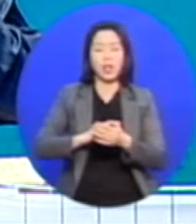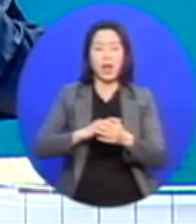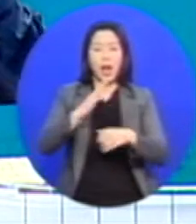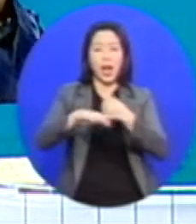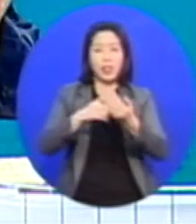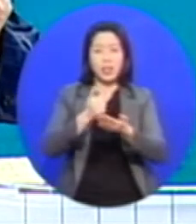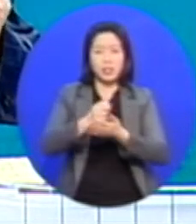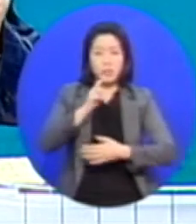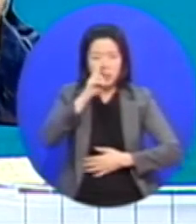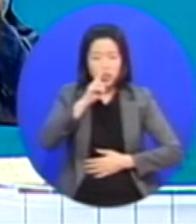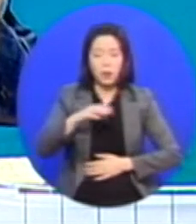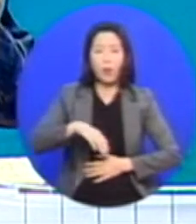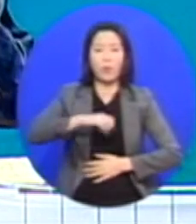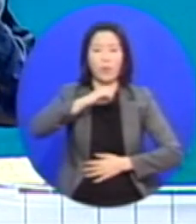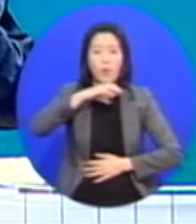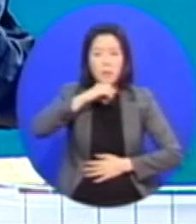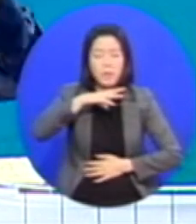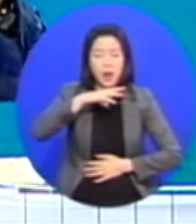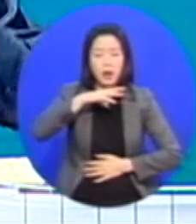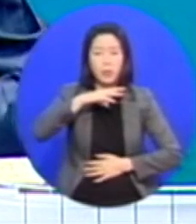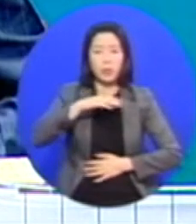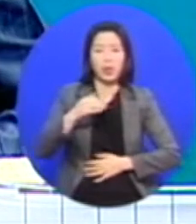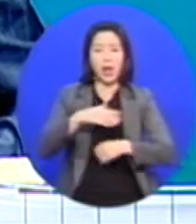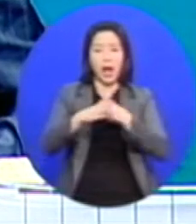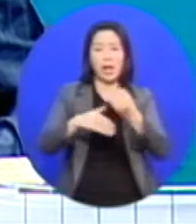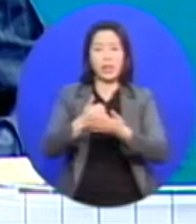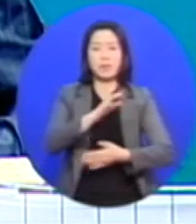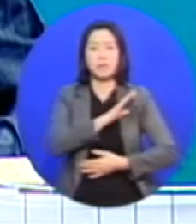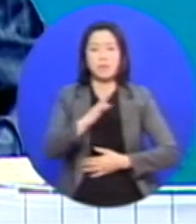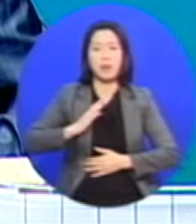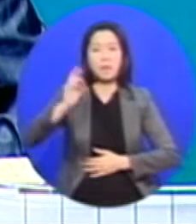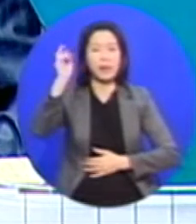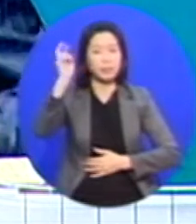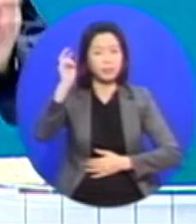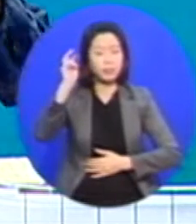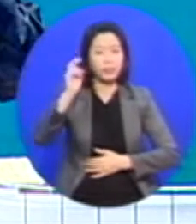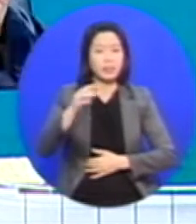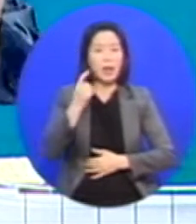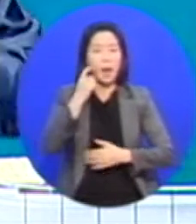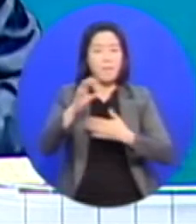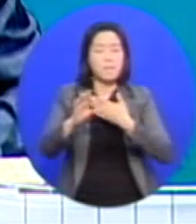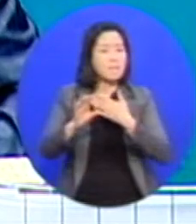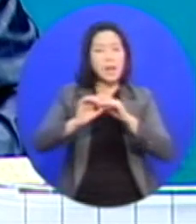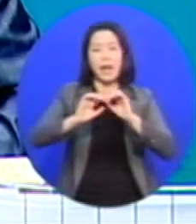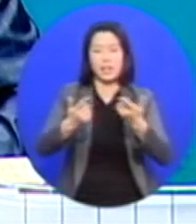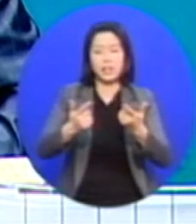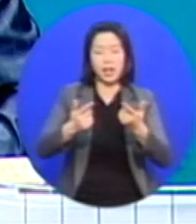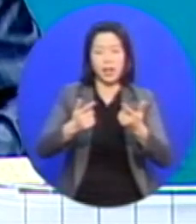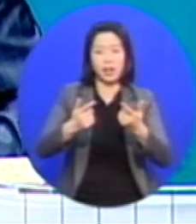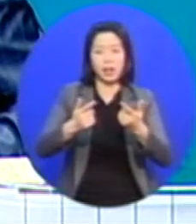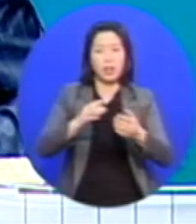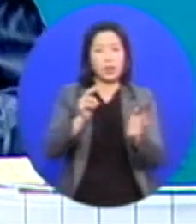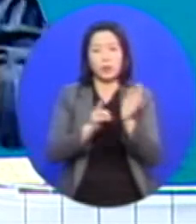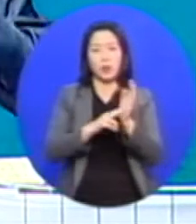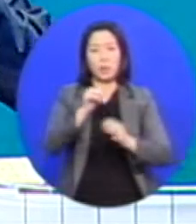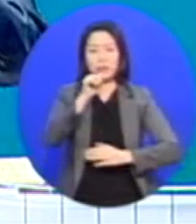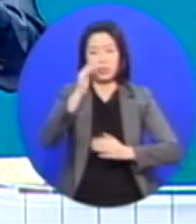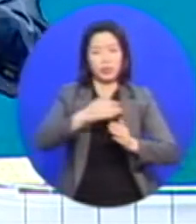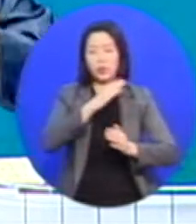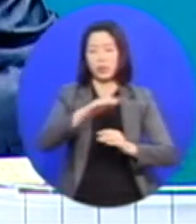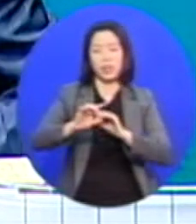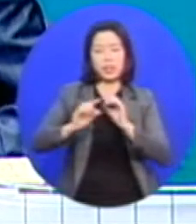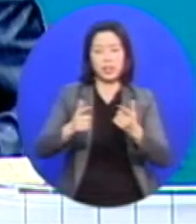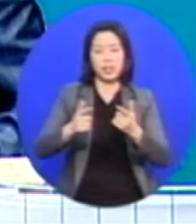하나님을 원망하고 하나님을 배반하는 이다 아니야 요번 절대 그렇지 않아 아니에요 잘